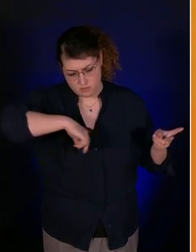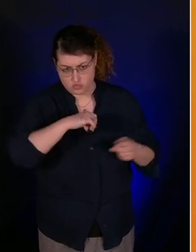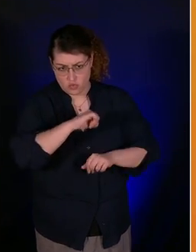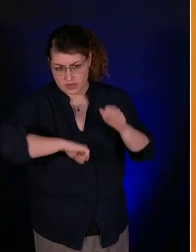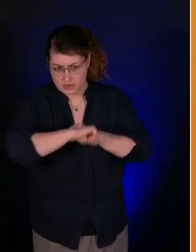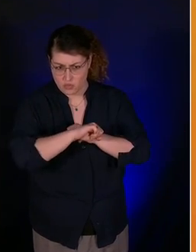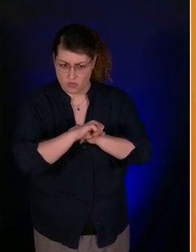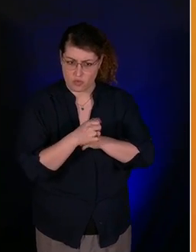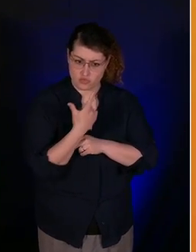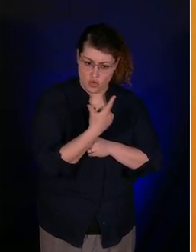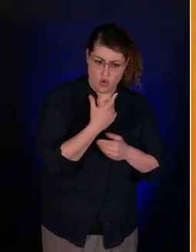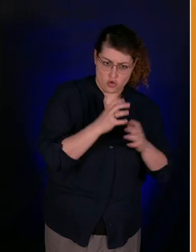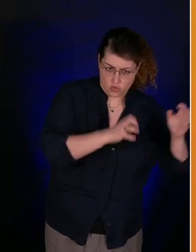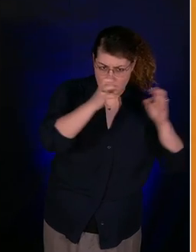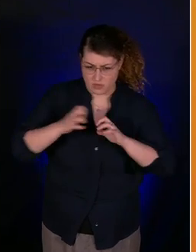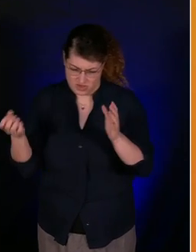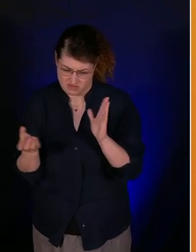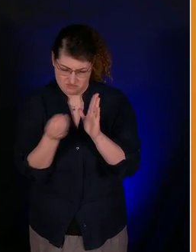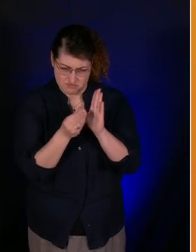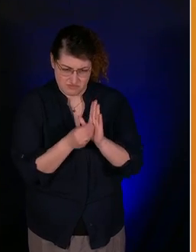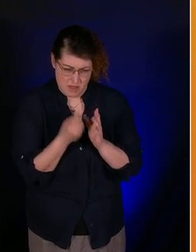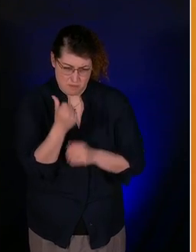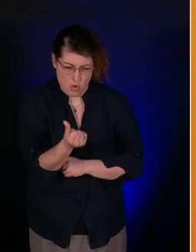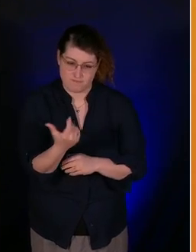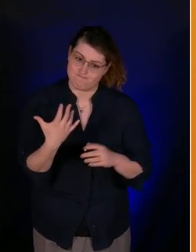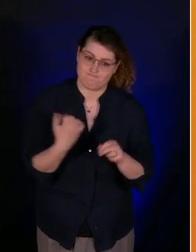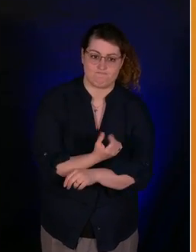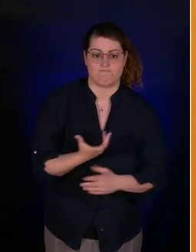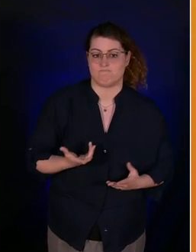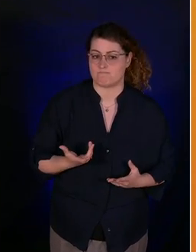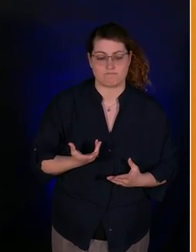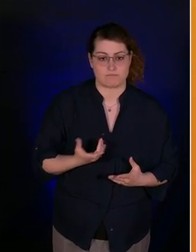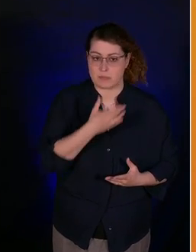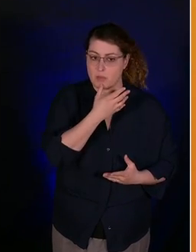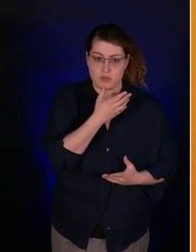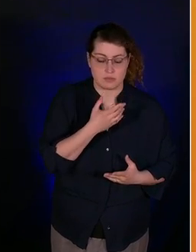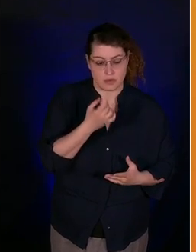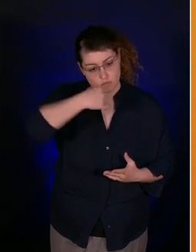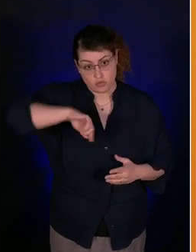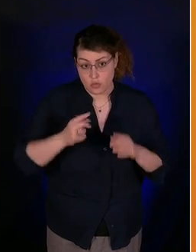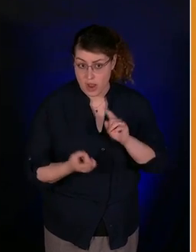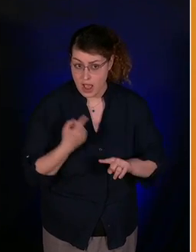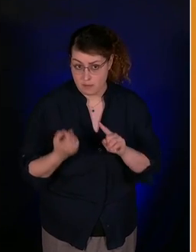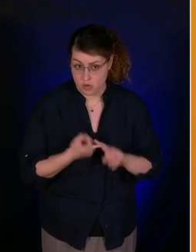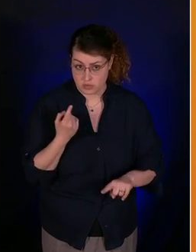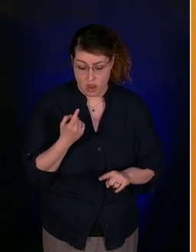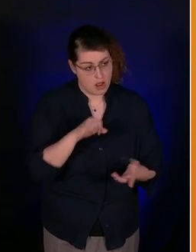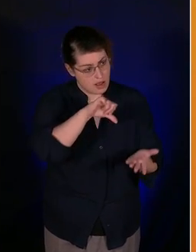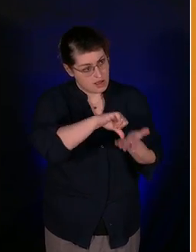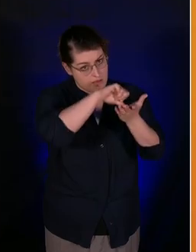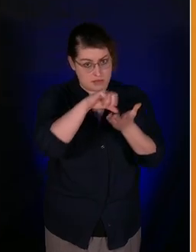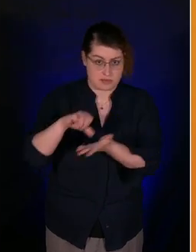entre deux congrès est inacceptable. Il nous apparaît comme incontournable que notre centrale